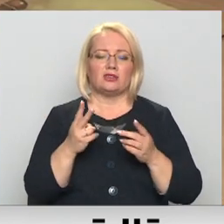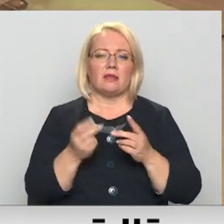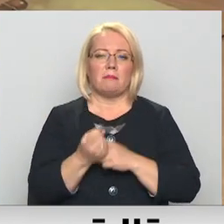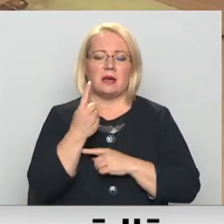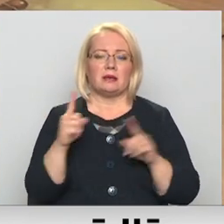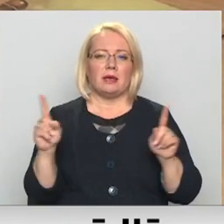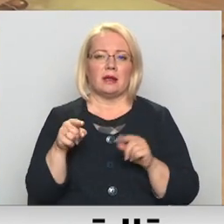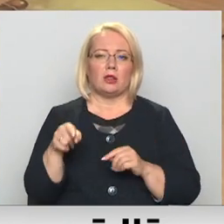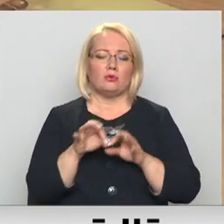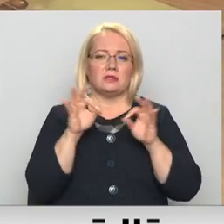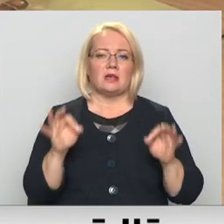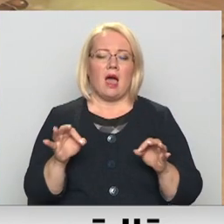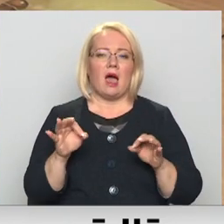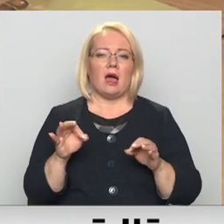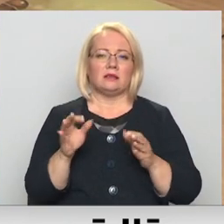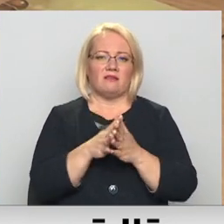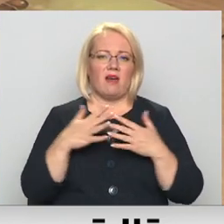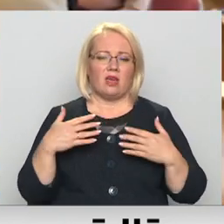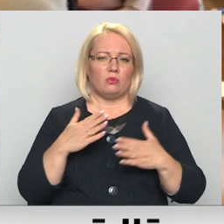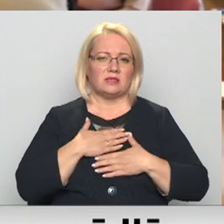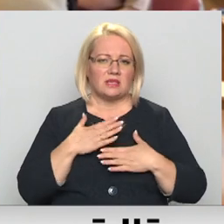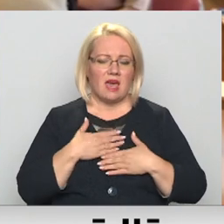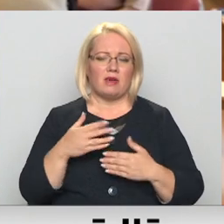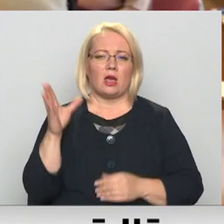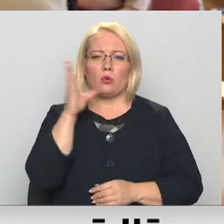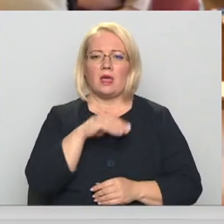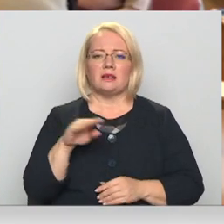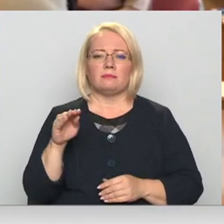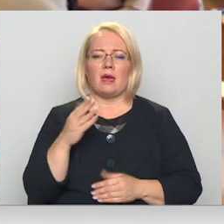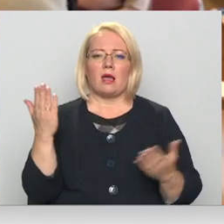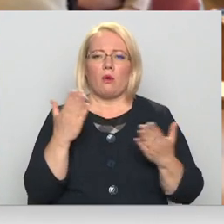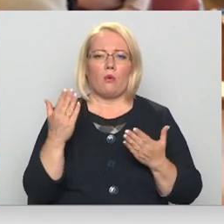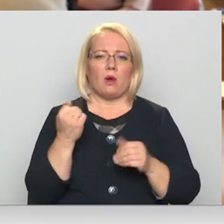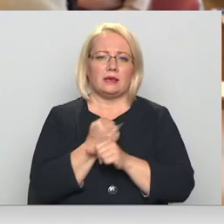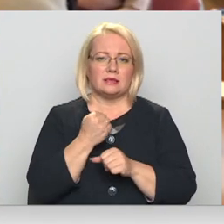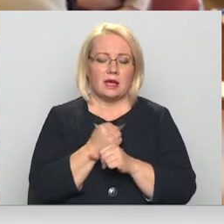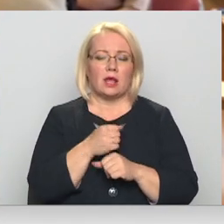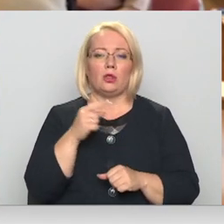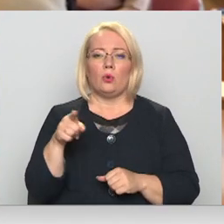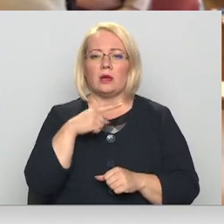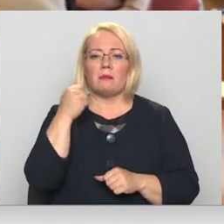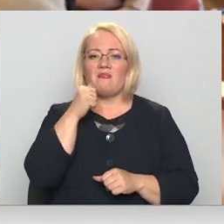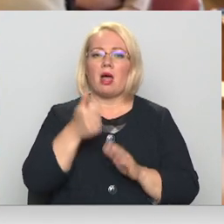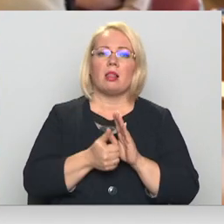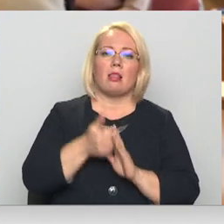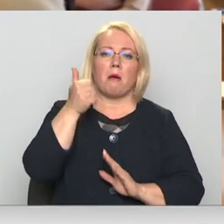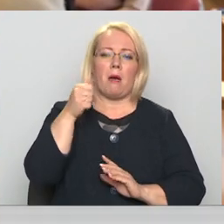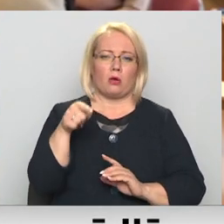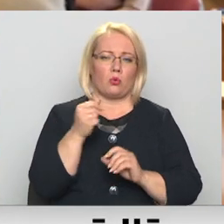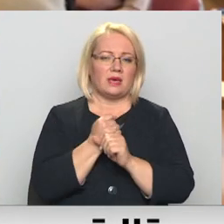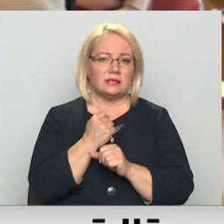sāc vainot sevi, jau ka tu nespēji kaut ko jau izdarīt, ka tu gribi ar vienu labāk to vēl izdarīt